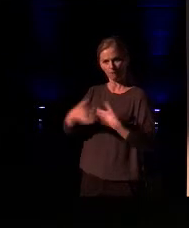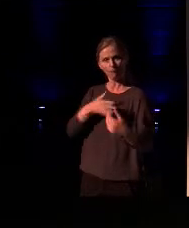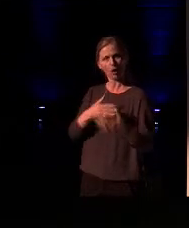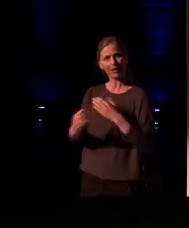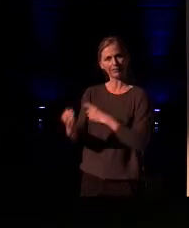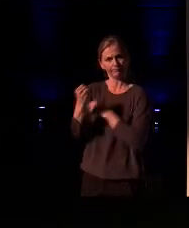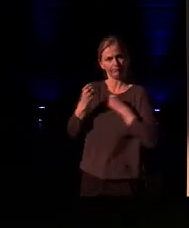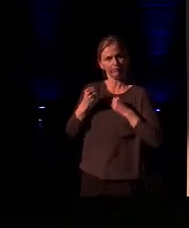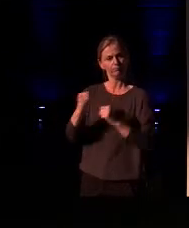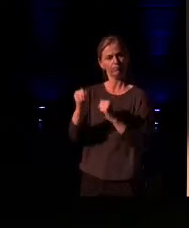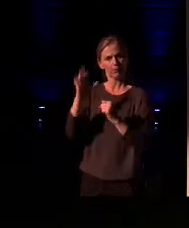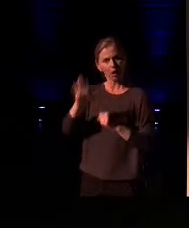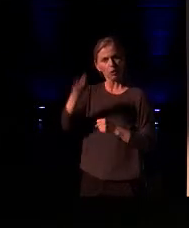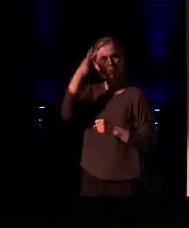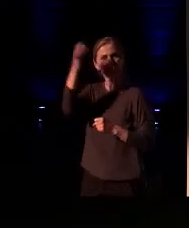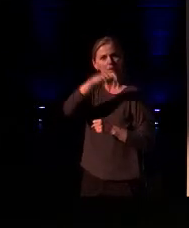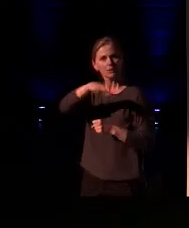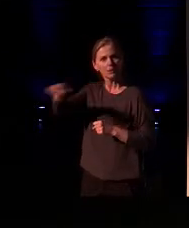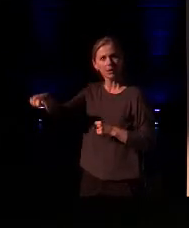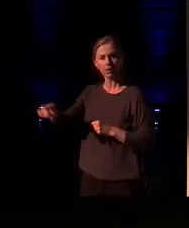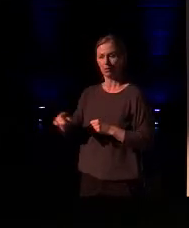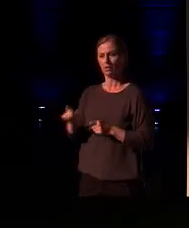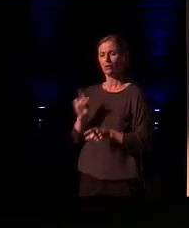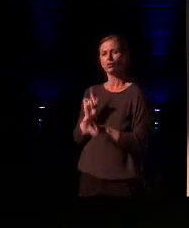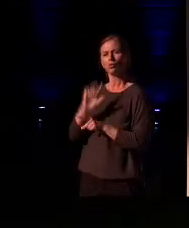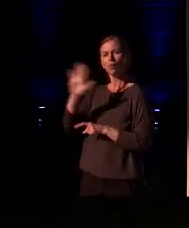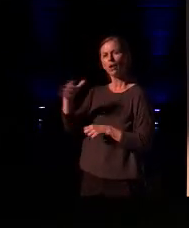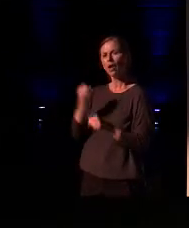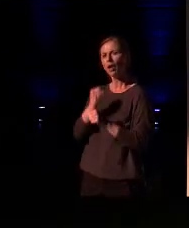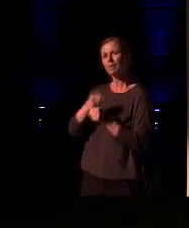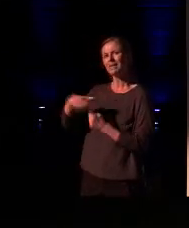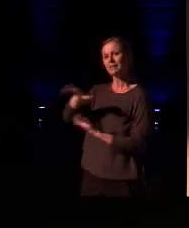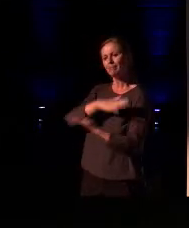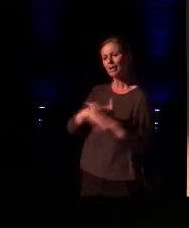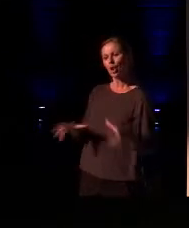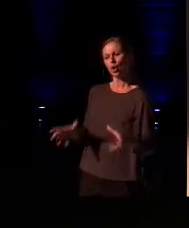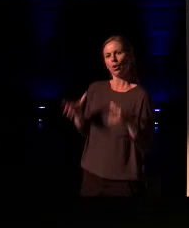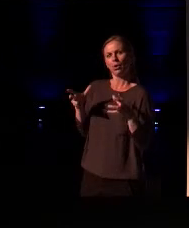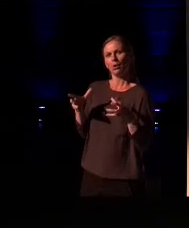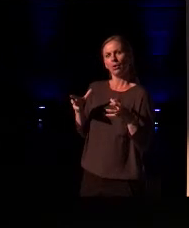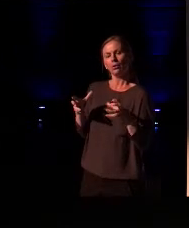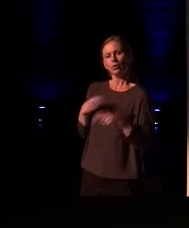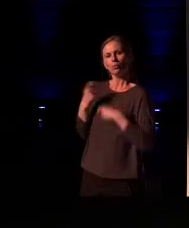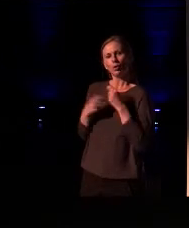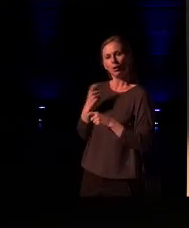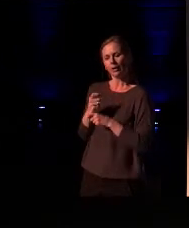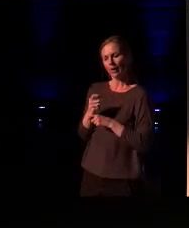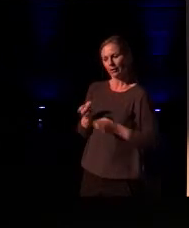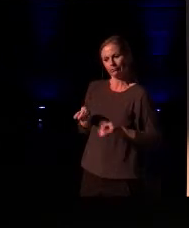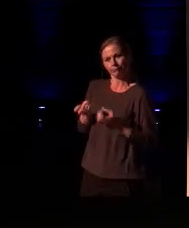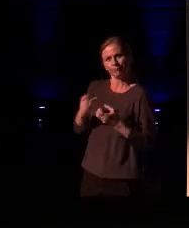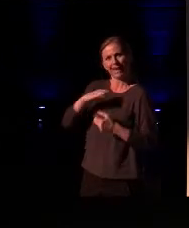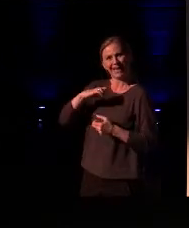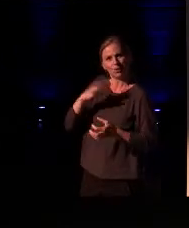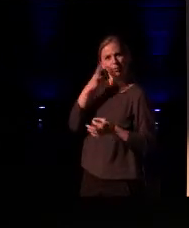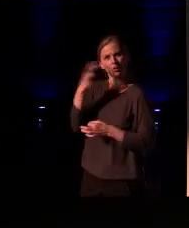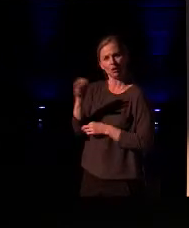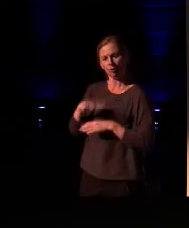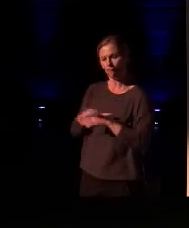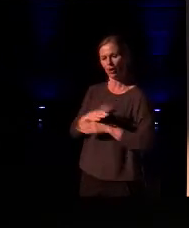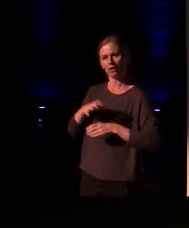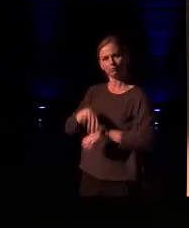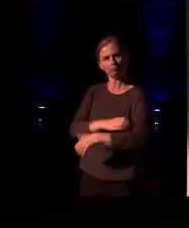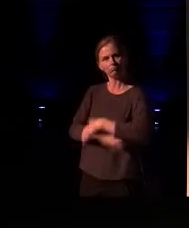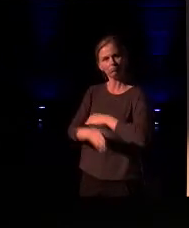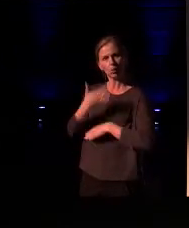drivkraft, som har kompetanse, men som ikke minst har et arbeidsmiljø som gjør at de får brukt kompetansen sin og at de føler at de gjør en god